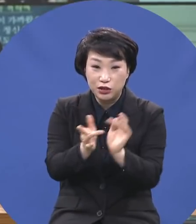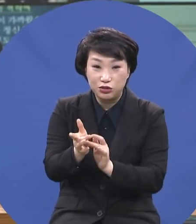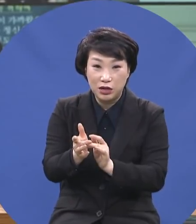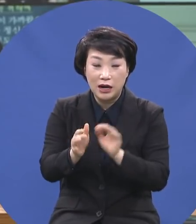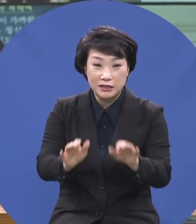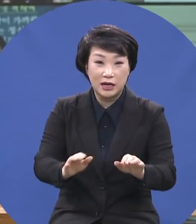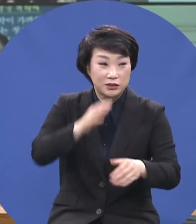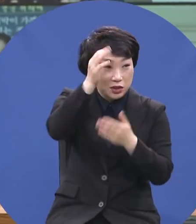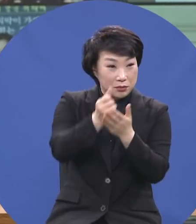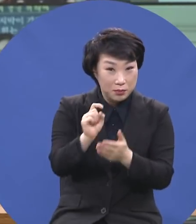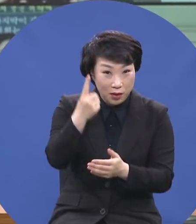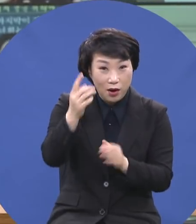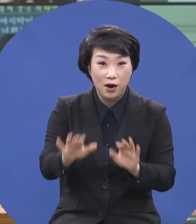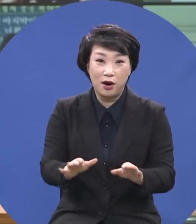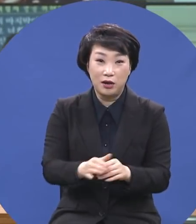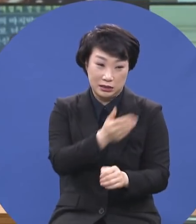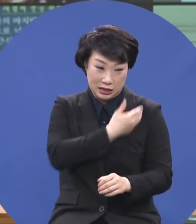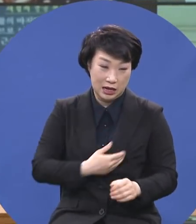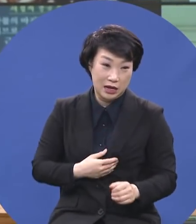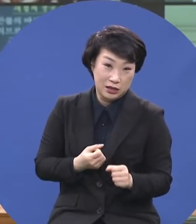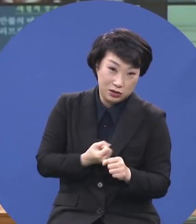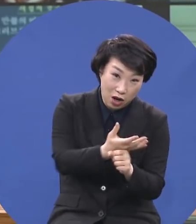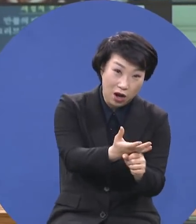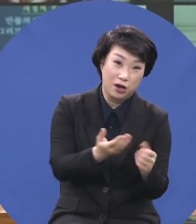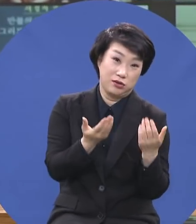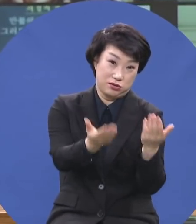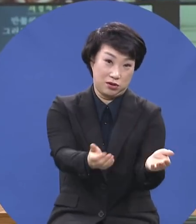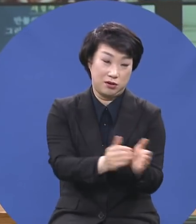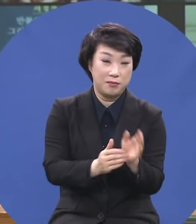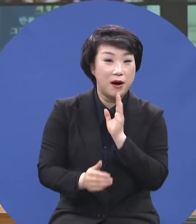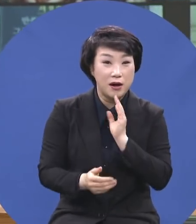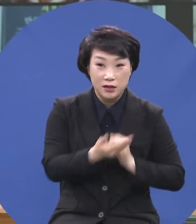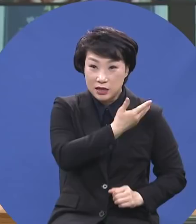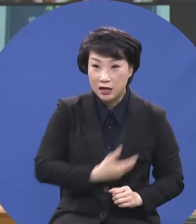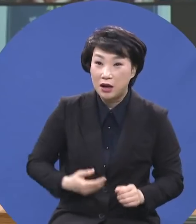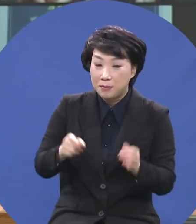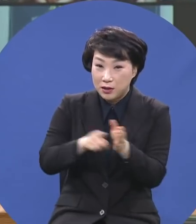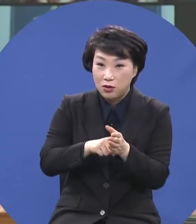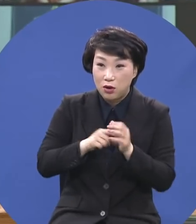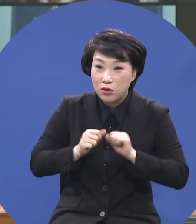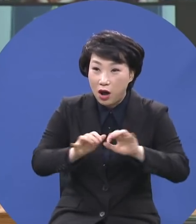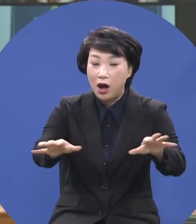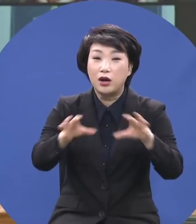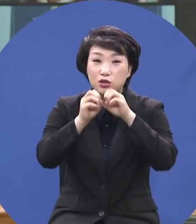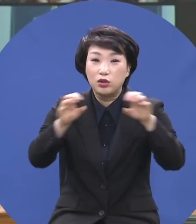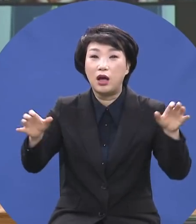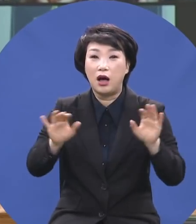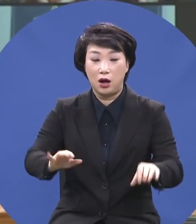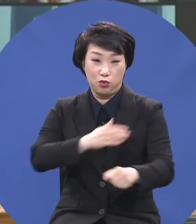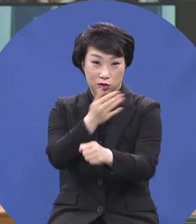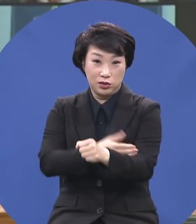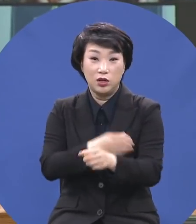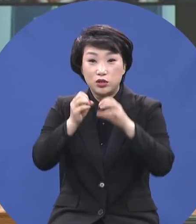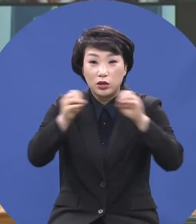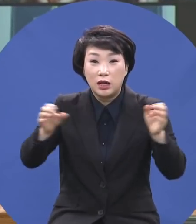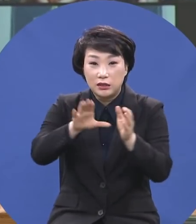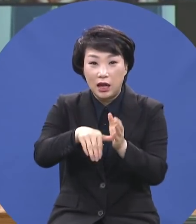아들이 성령으로 말미암아 제자들에게 줄 때, 제자들이 가지고 나가서 전할 때, 권능으로 전할